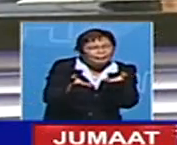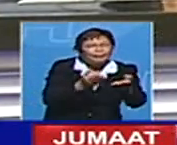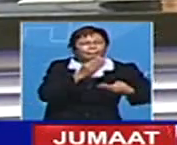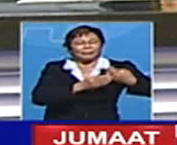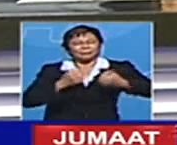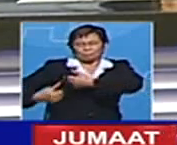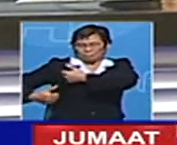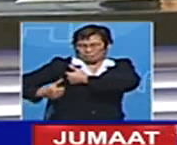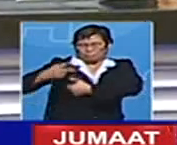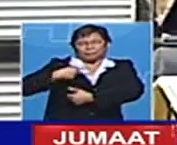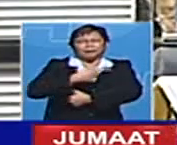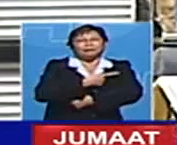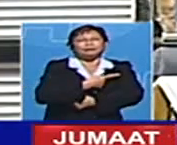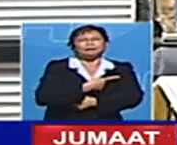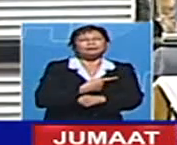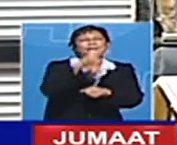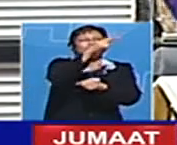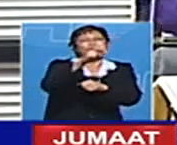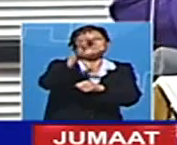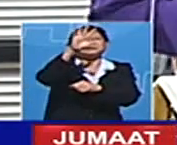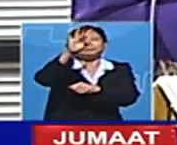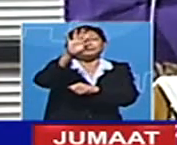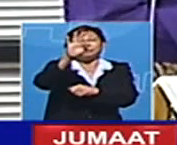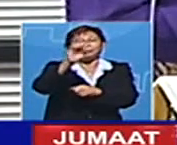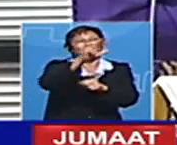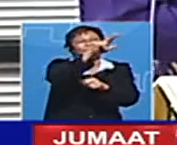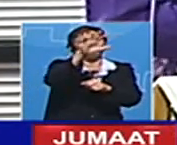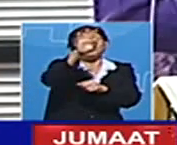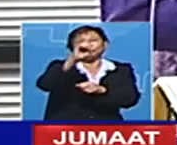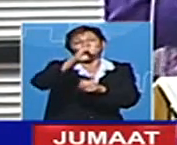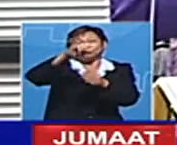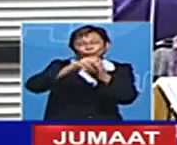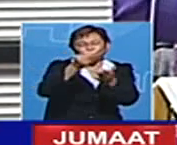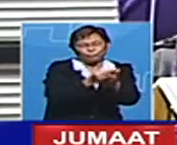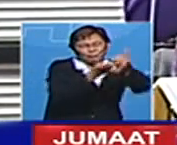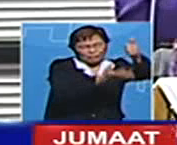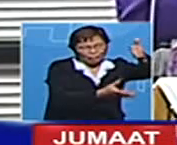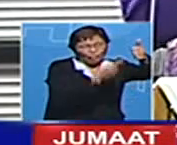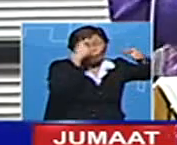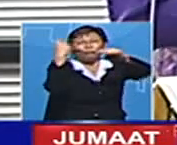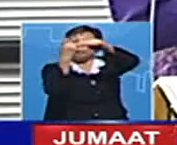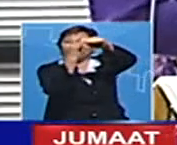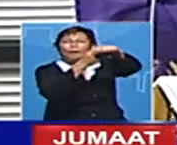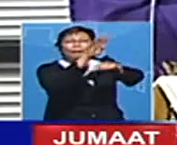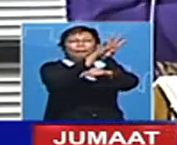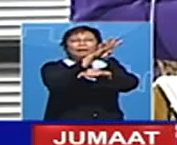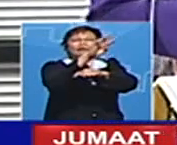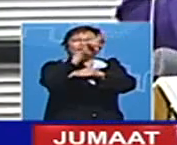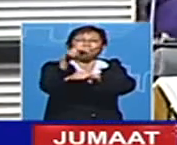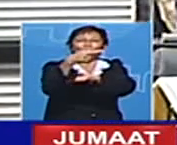wira-wira kita sebanyak r0 juta diperuntuk bagi membina 4000 unit